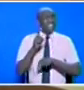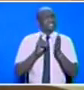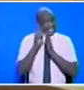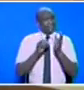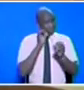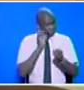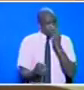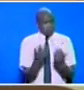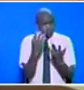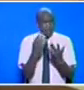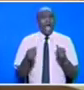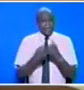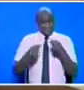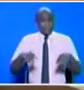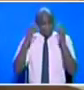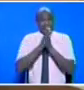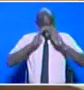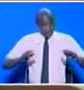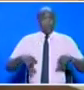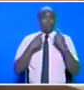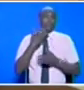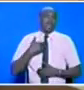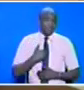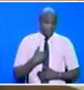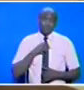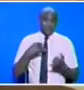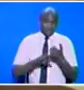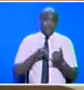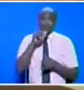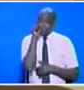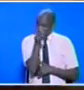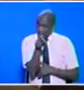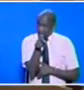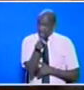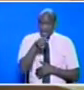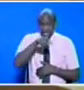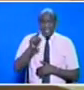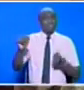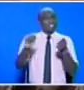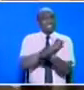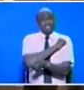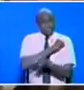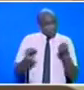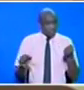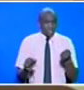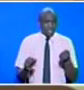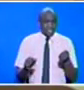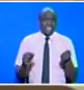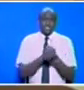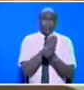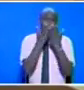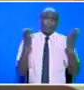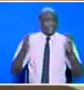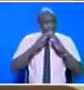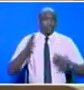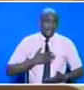moto, kulikuwa na disagreement kwangu kwa nyumba ambayo it led to her destructing the property in my